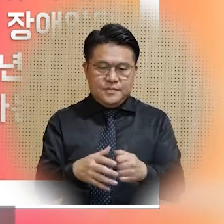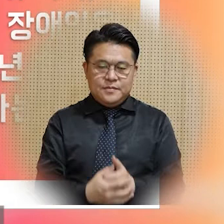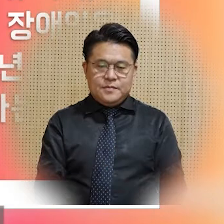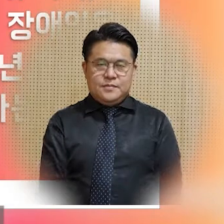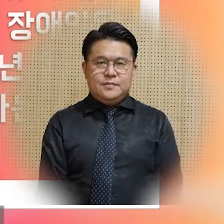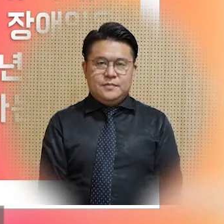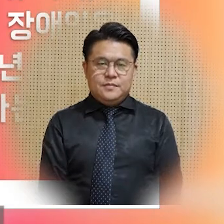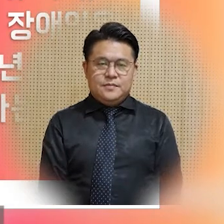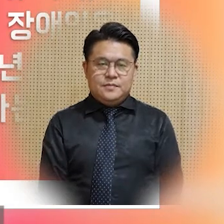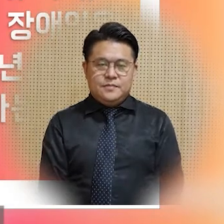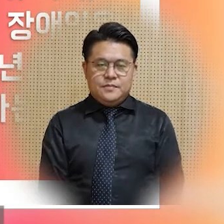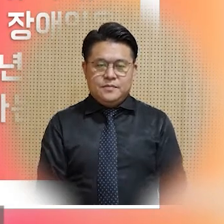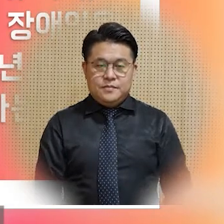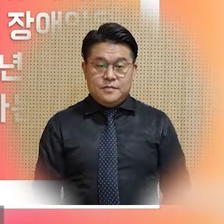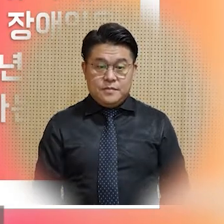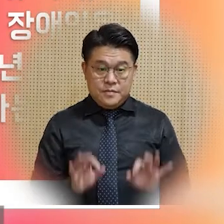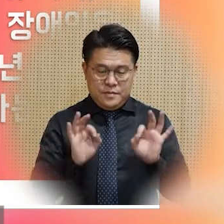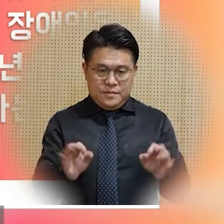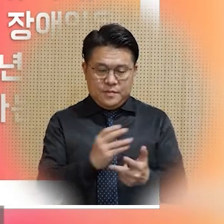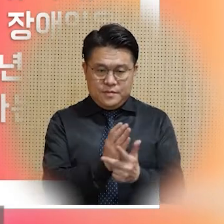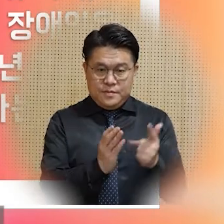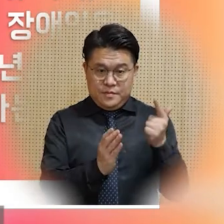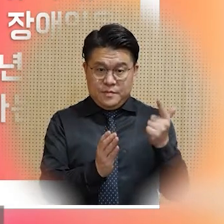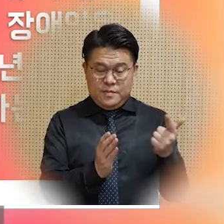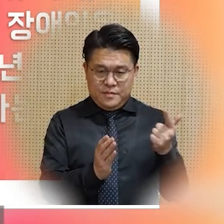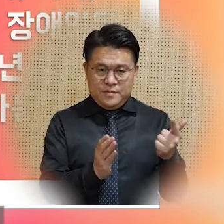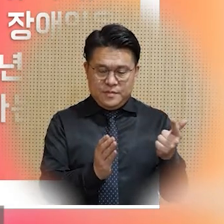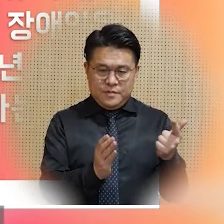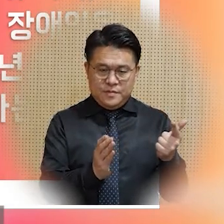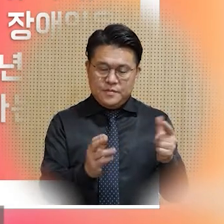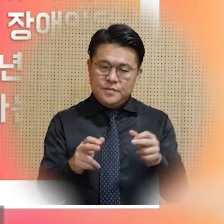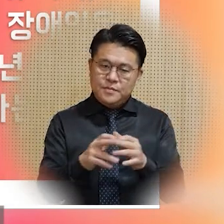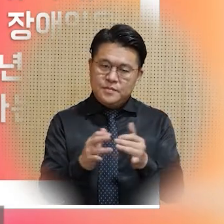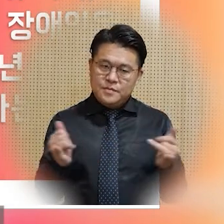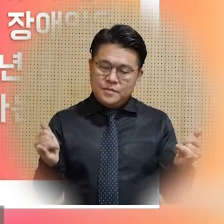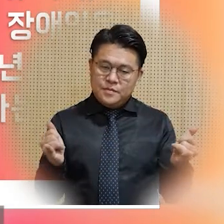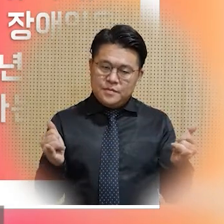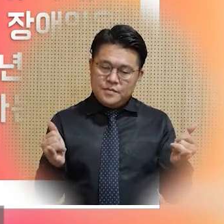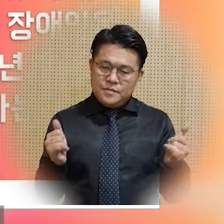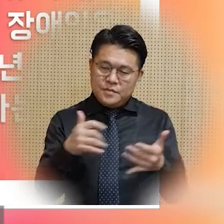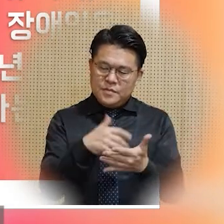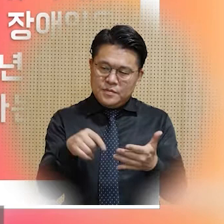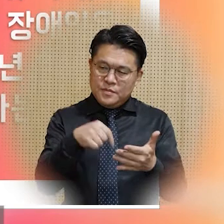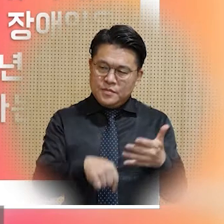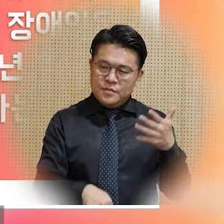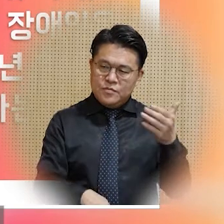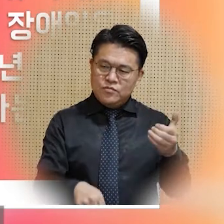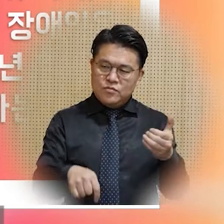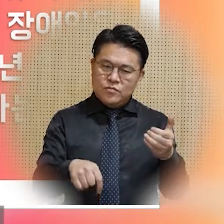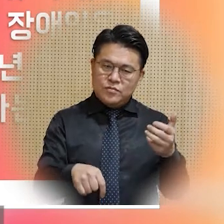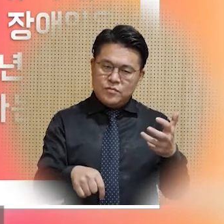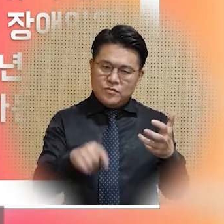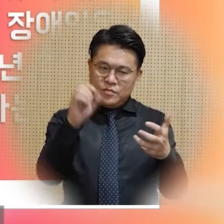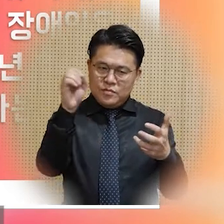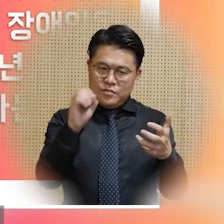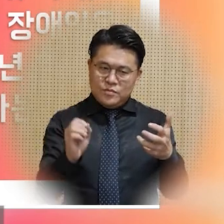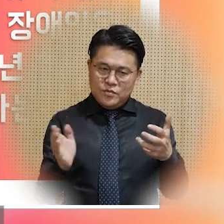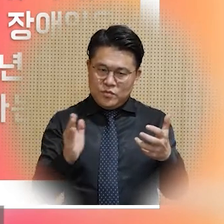발달장애인입니다. 이렇게 해서 6가지 장애 유형이 전체 장애 인구의 거의 한 80% 이상이